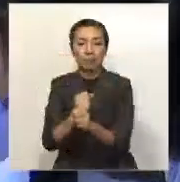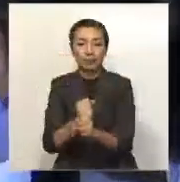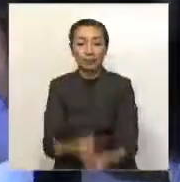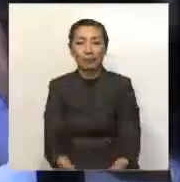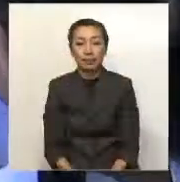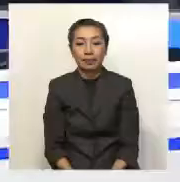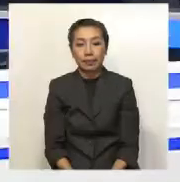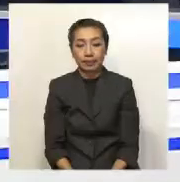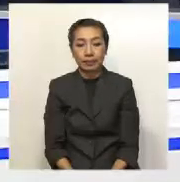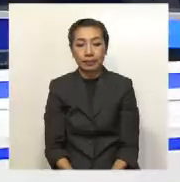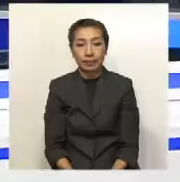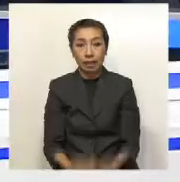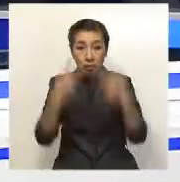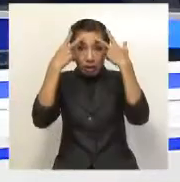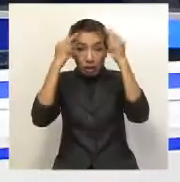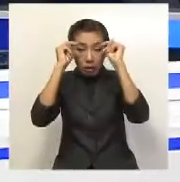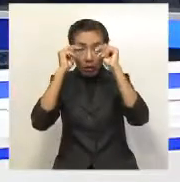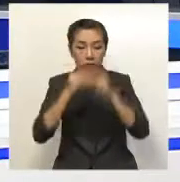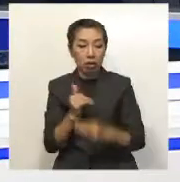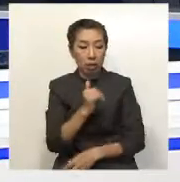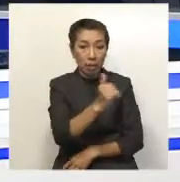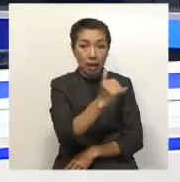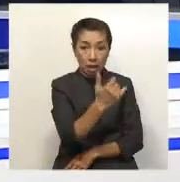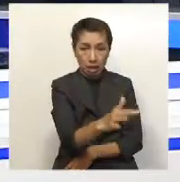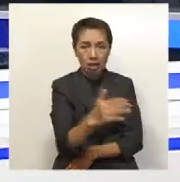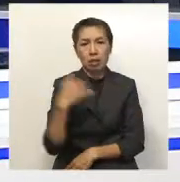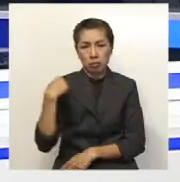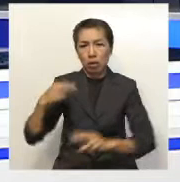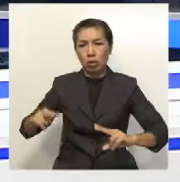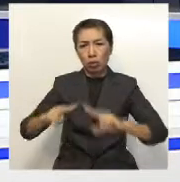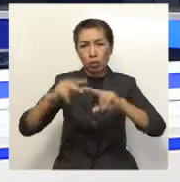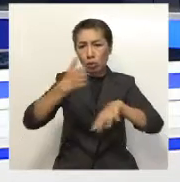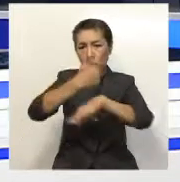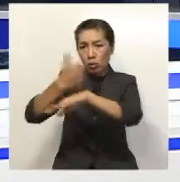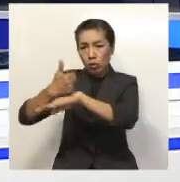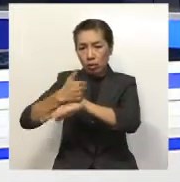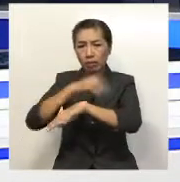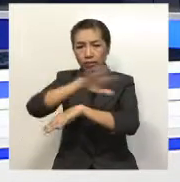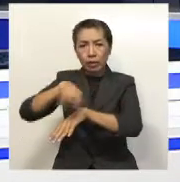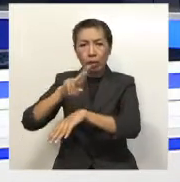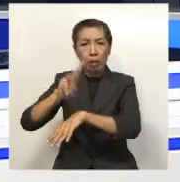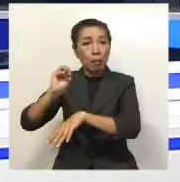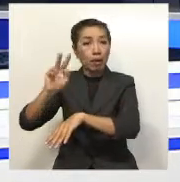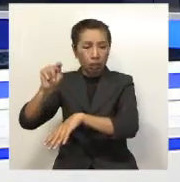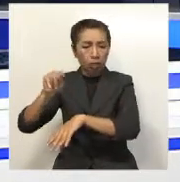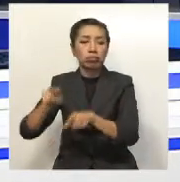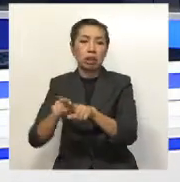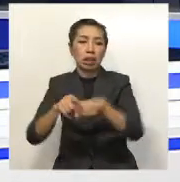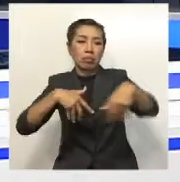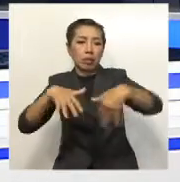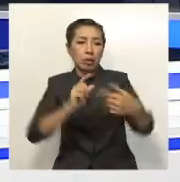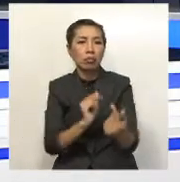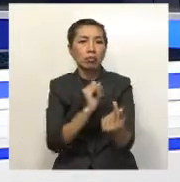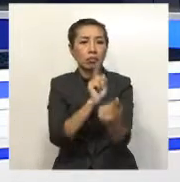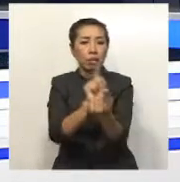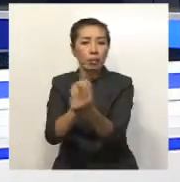ไม่เพีงแต่ท่านN. nic.รทมตรีที่ลพื้นที่นะคะยังมีบรรดารรถมตรีต่างๆลงพื้นที่พบปรบราชาชน เช่นกันค่ะโยเป็